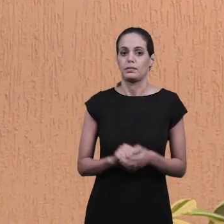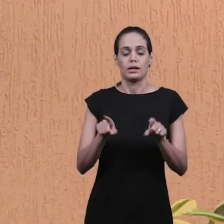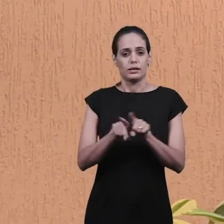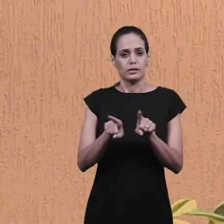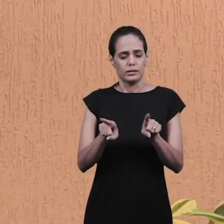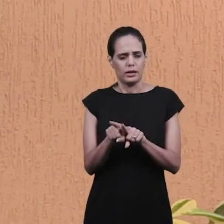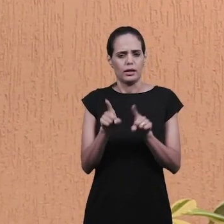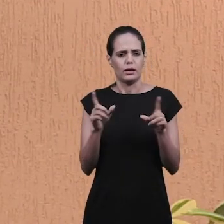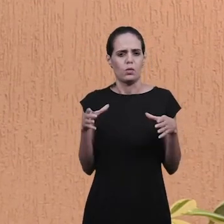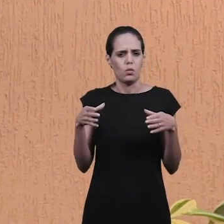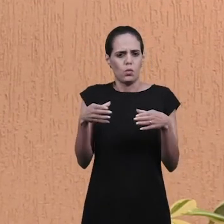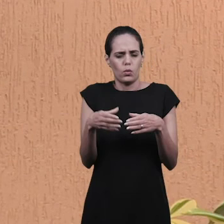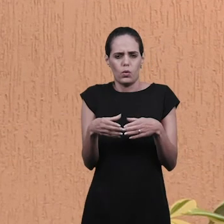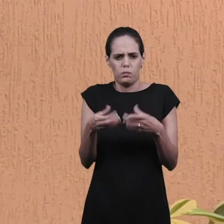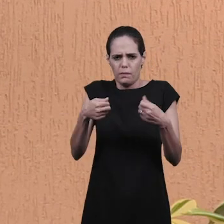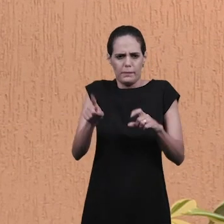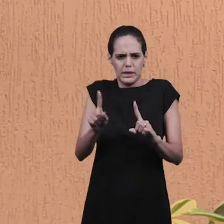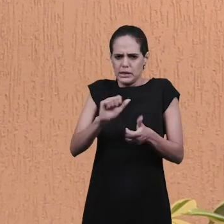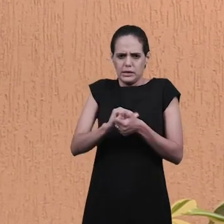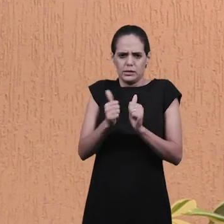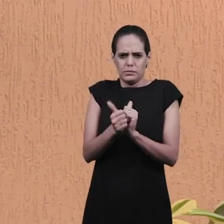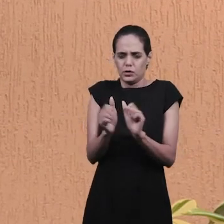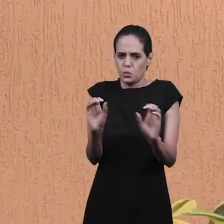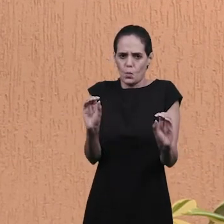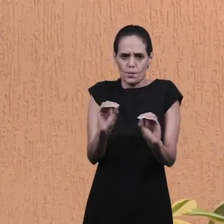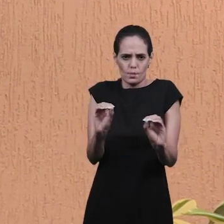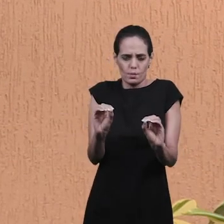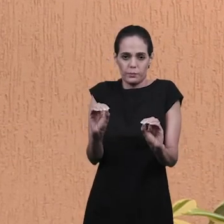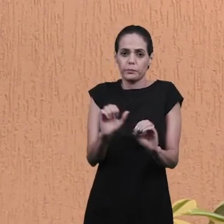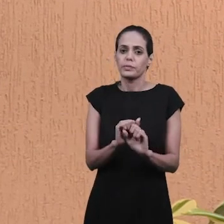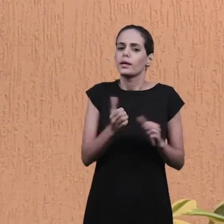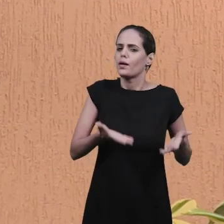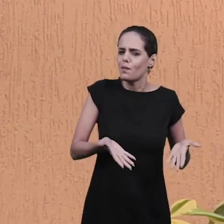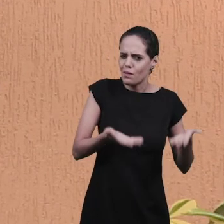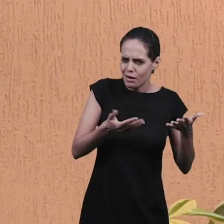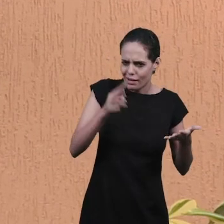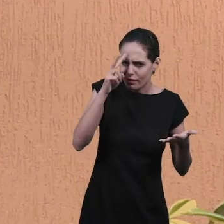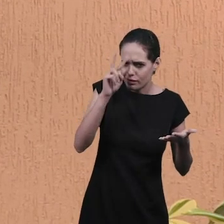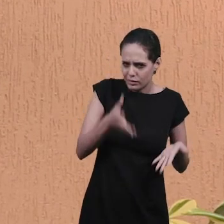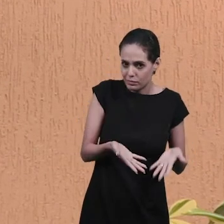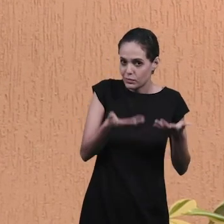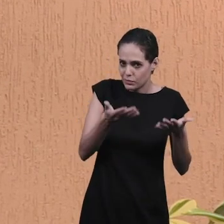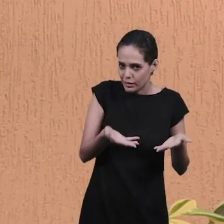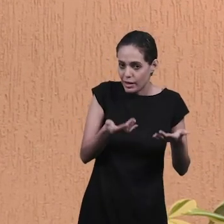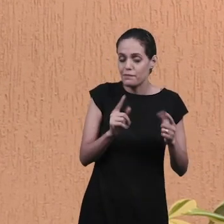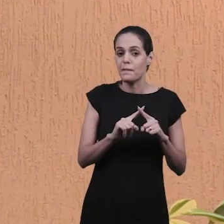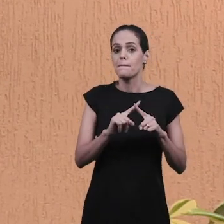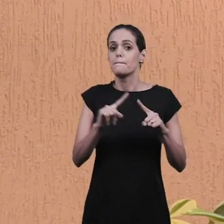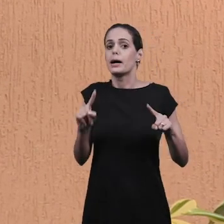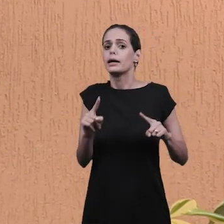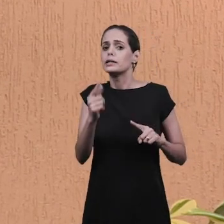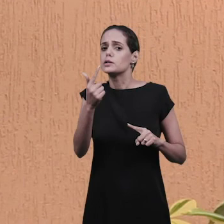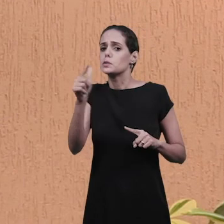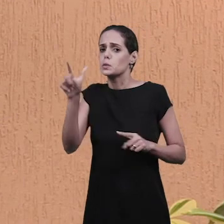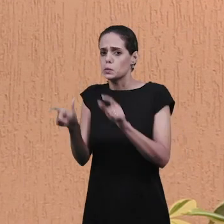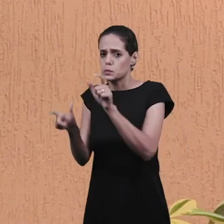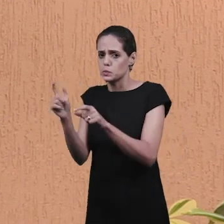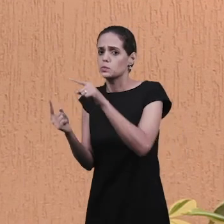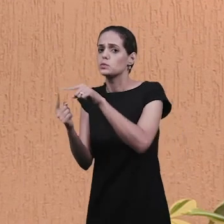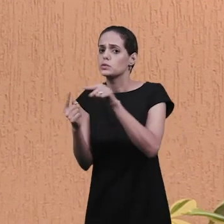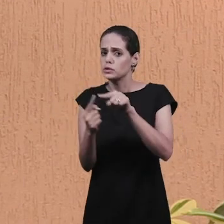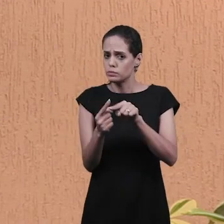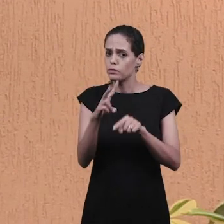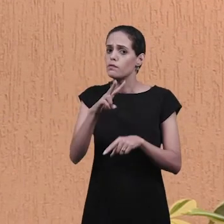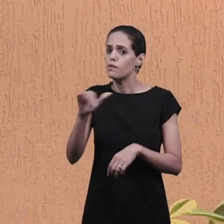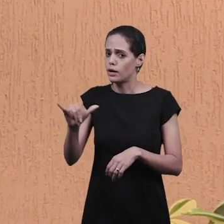Il y a un groupe qui n'a besoin d'aucune adaptation, qui est celui qui a le plus léger, mais d'autres auront